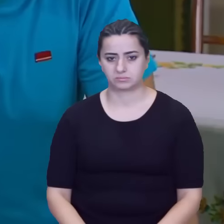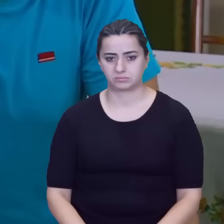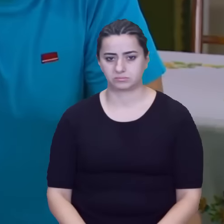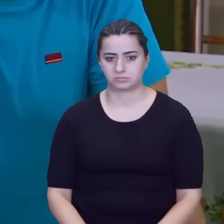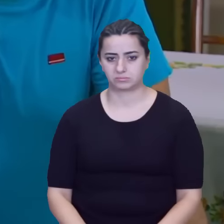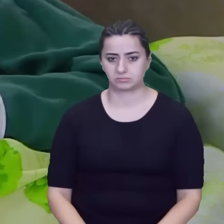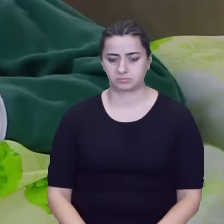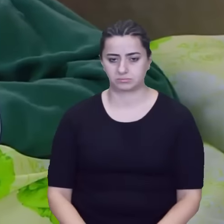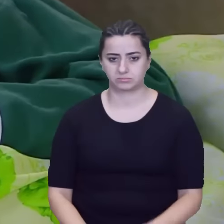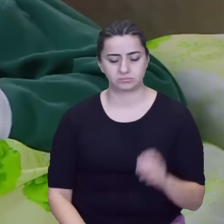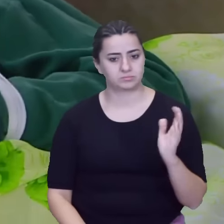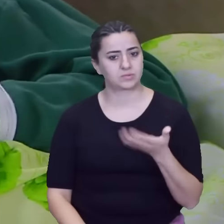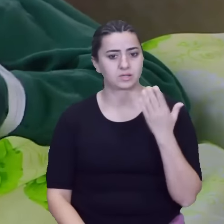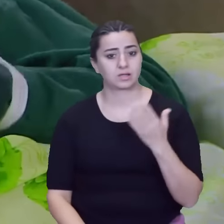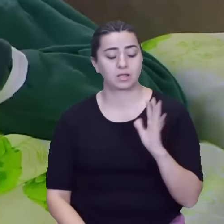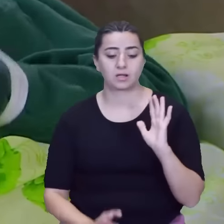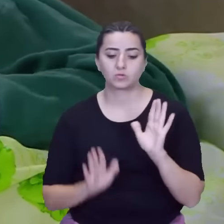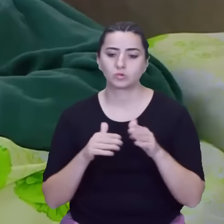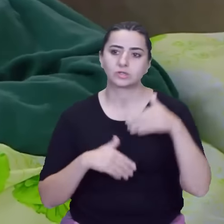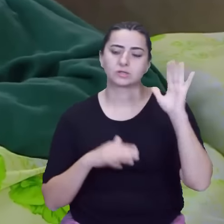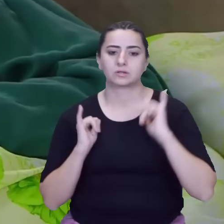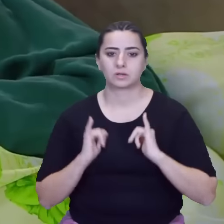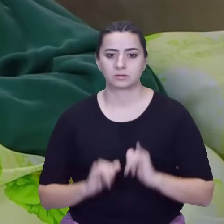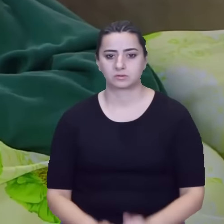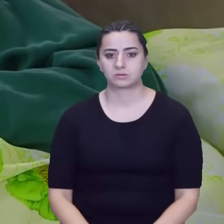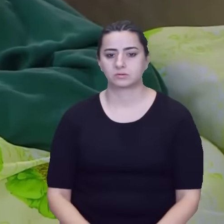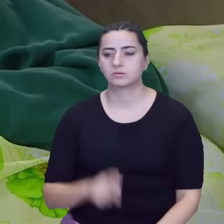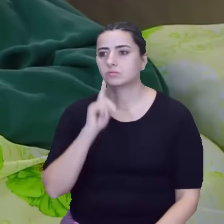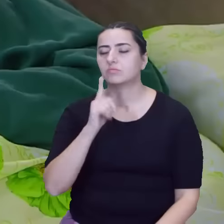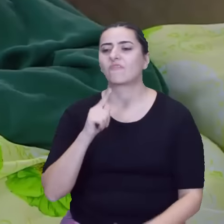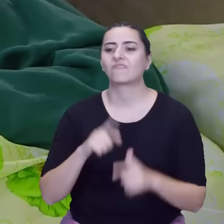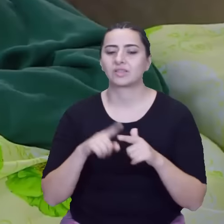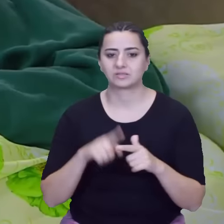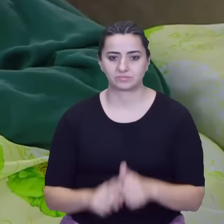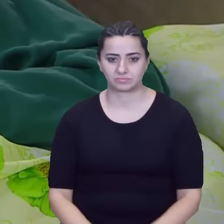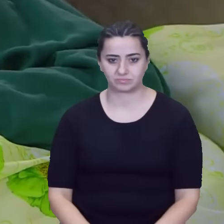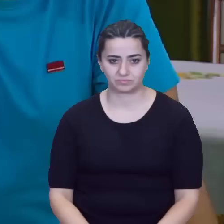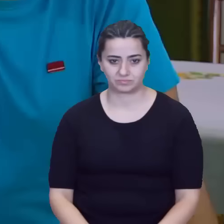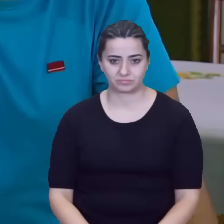yok. Neyse, Allah'tan kuş gitti. Fehmi'nin gözleri büyüyor.